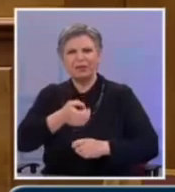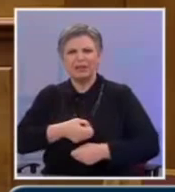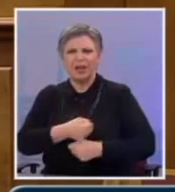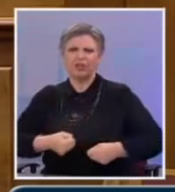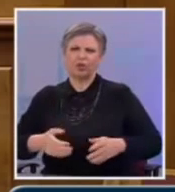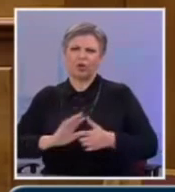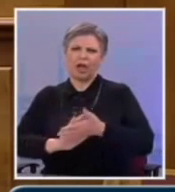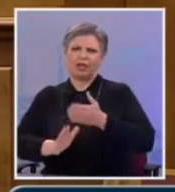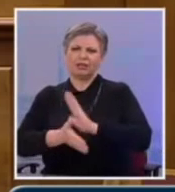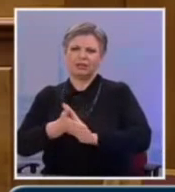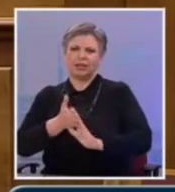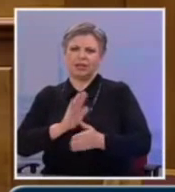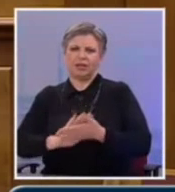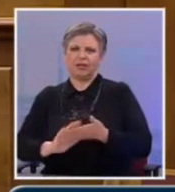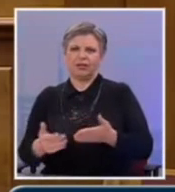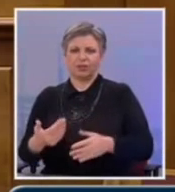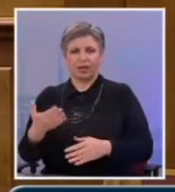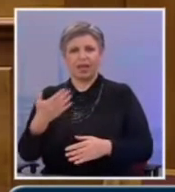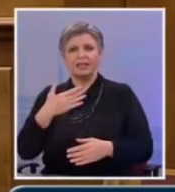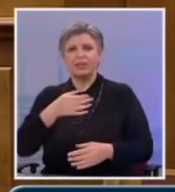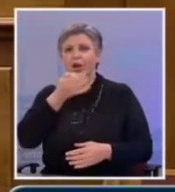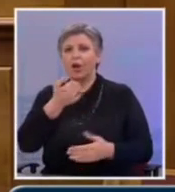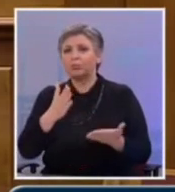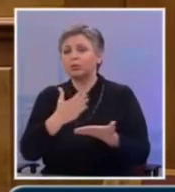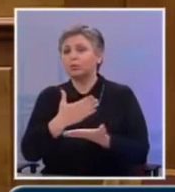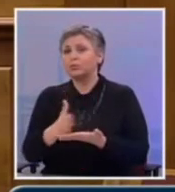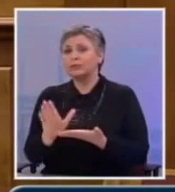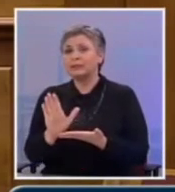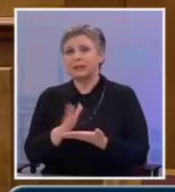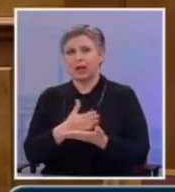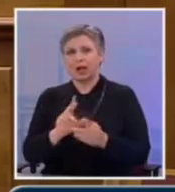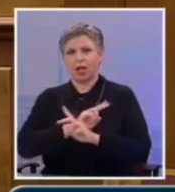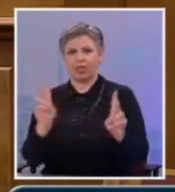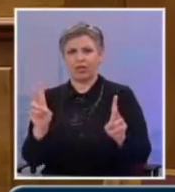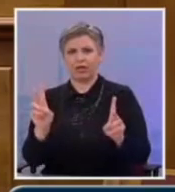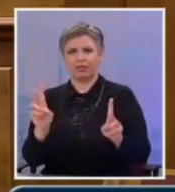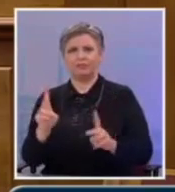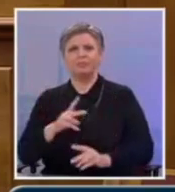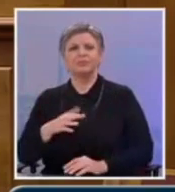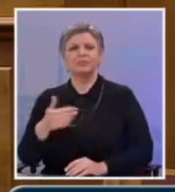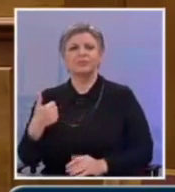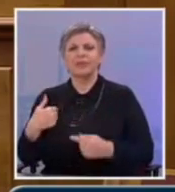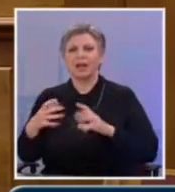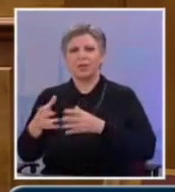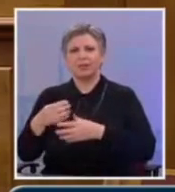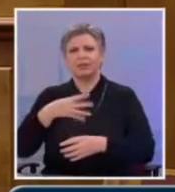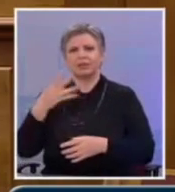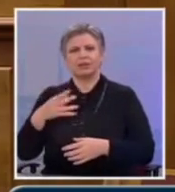Θέλω λοιπόν να το ξεκαθαρίσουμε. Εμείς δεν θέλουμε να κάνουμε πράξη μόνο το μεγάλο